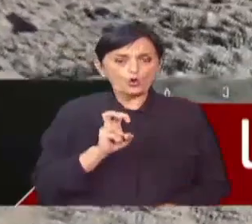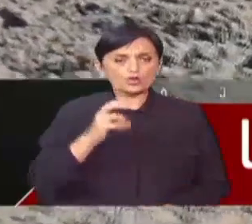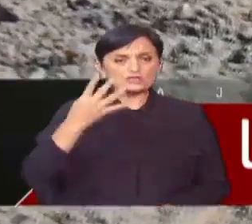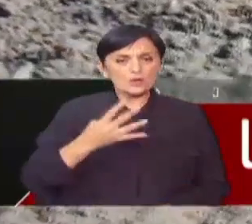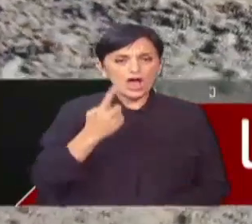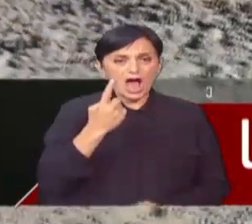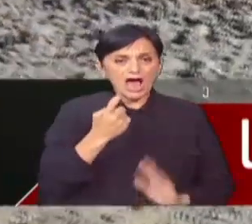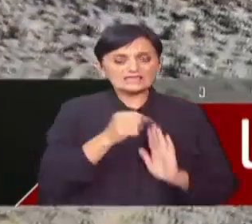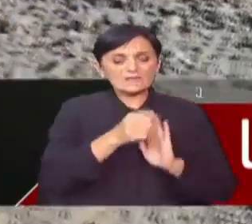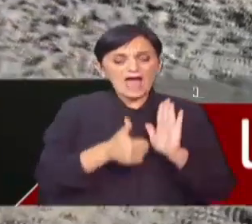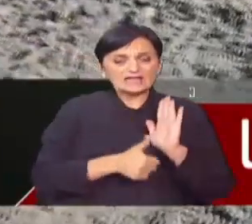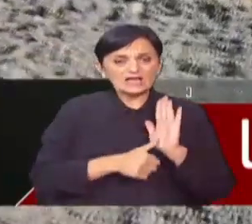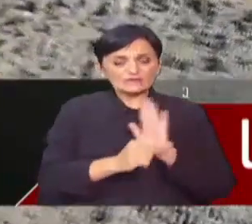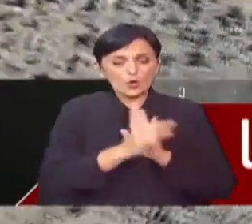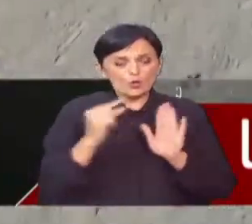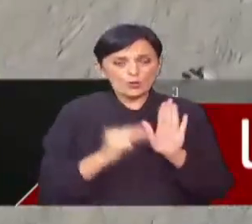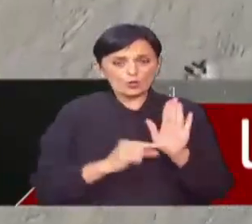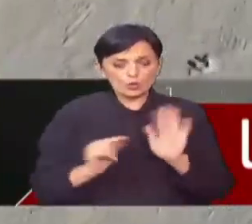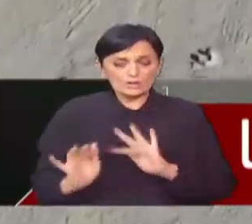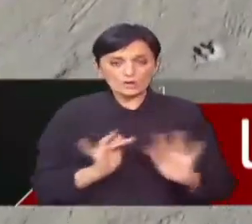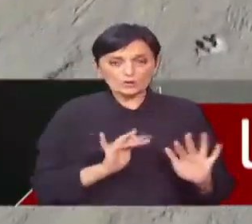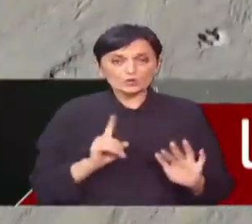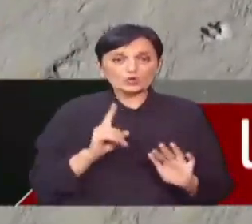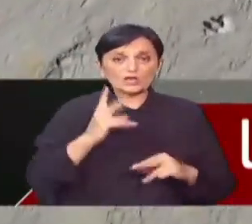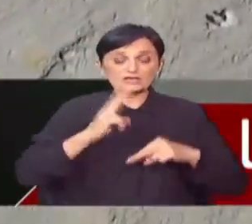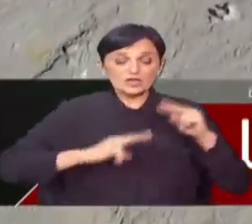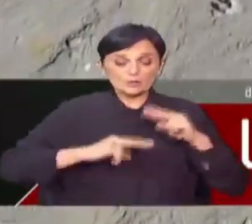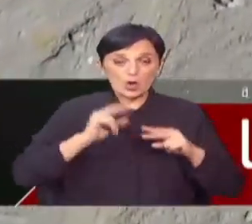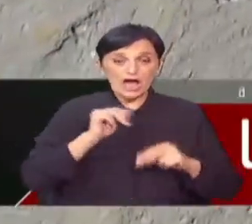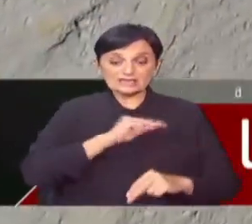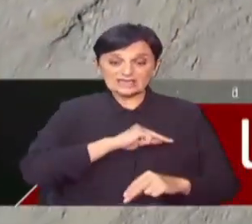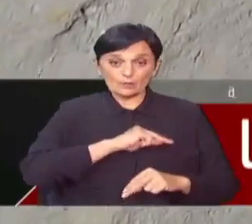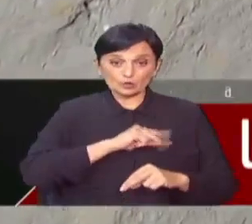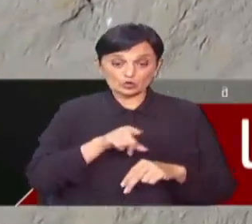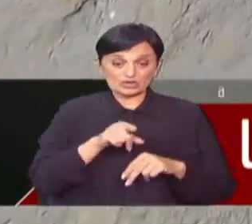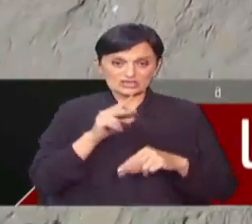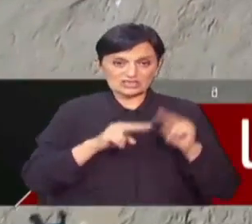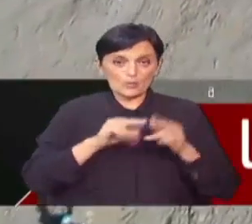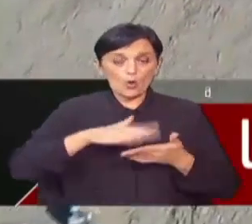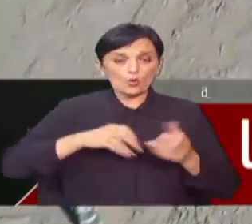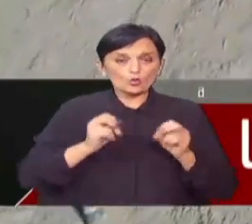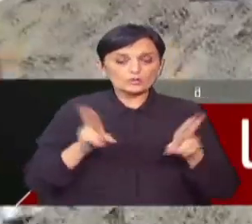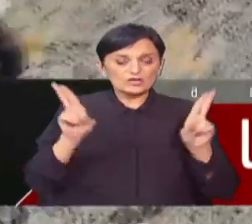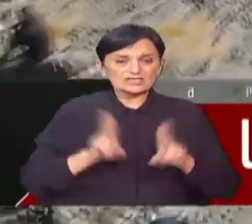240 და 116 მუხლებით მიმდინარეობს, რაც სამთო სამშენებლო ან სამუშაოს წარმოებისას